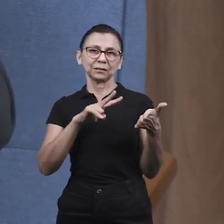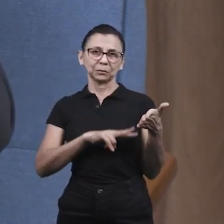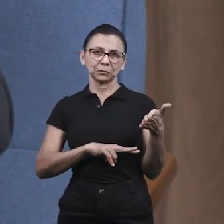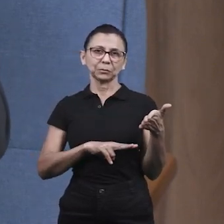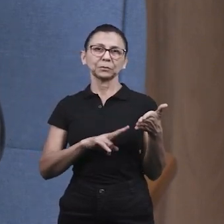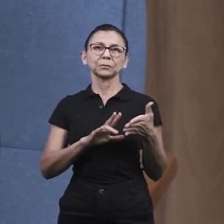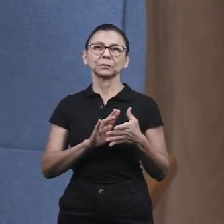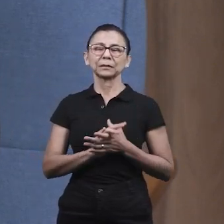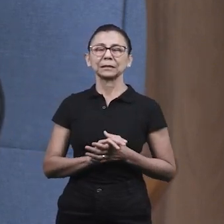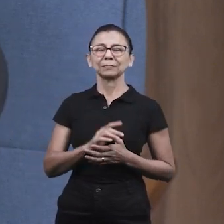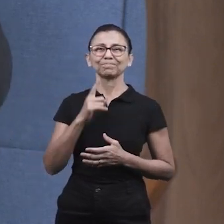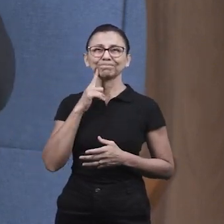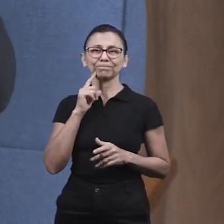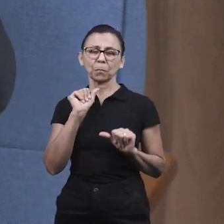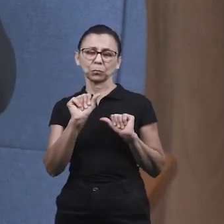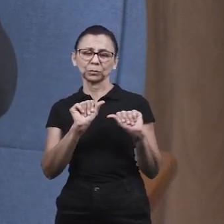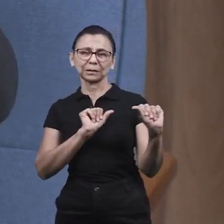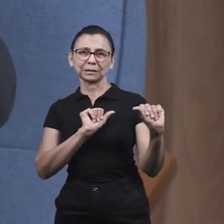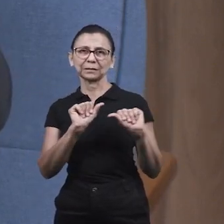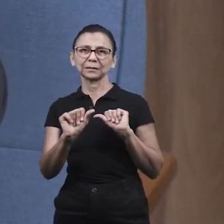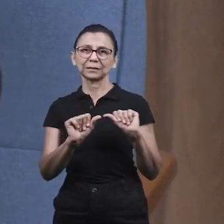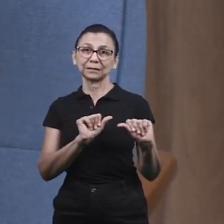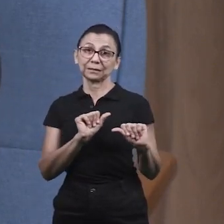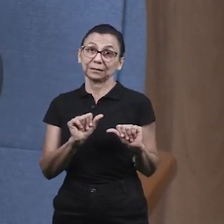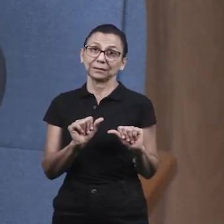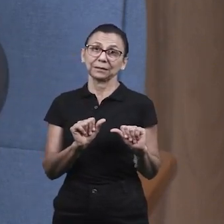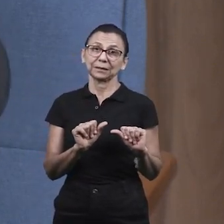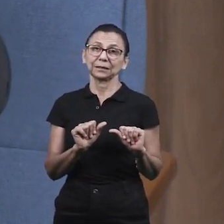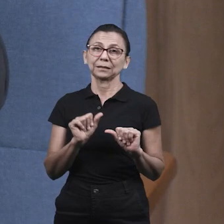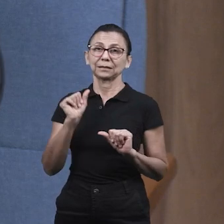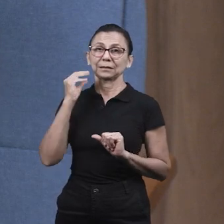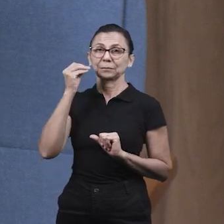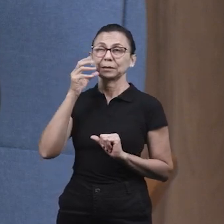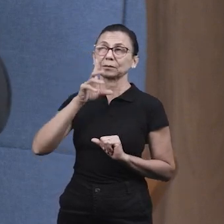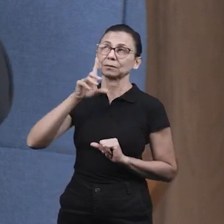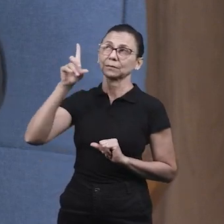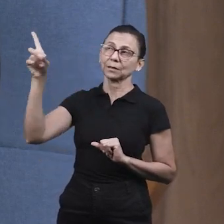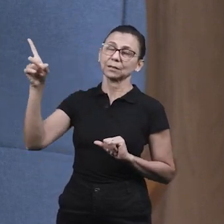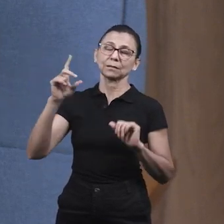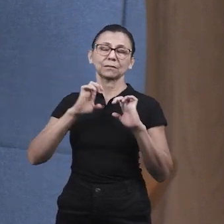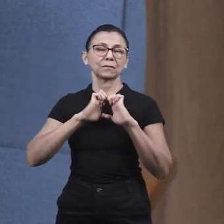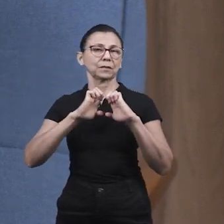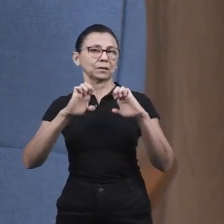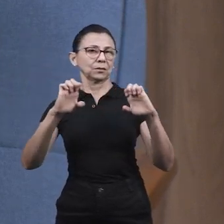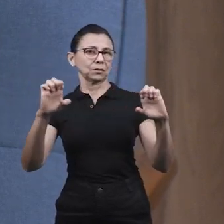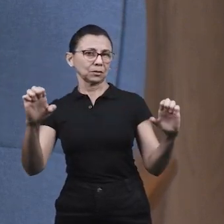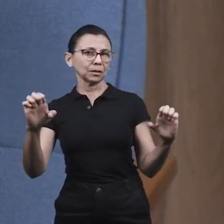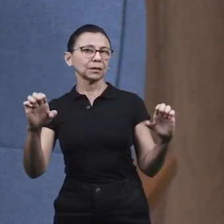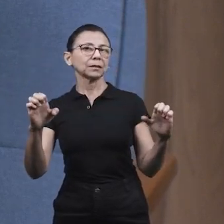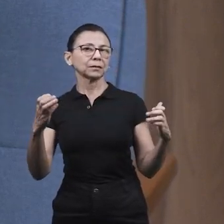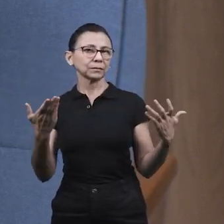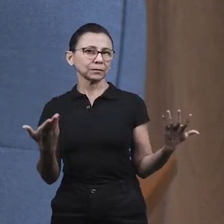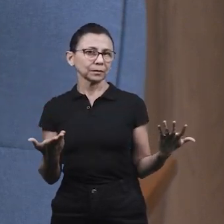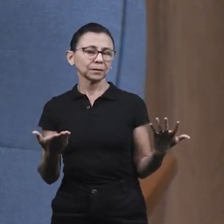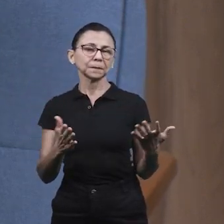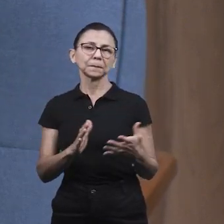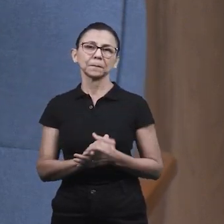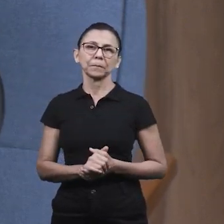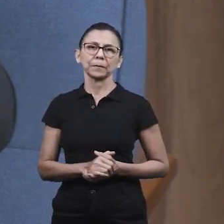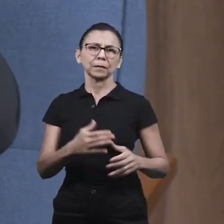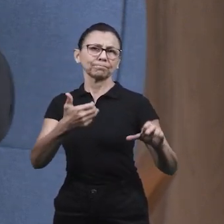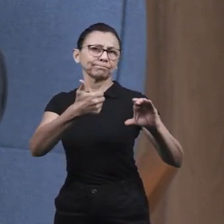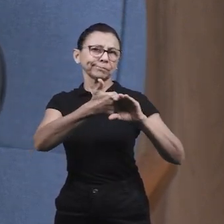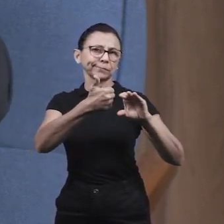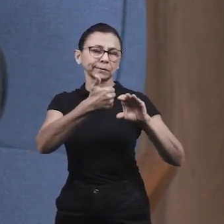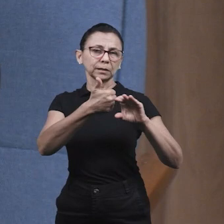ici, c'est le libre examen des Écritures. Comme nous avons dit au début, il y a eu un changement dans la direction de l'expérience avec